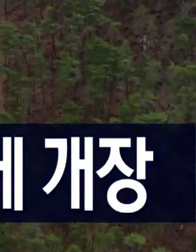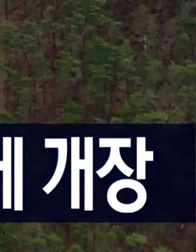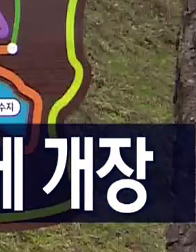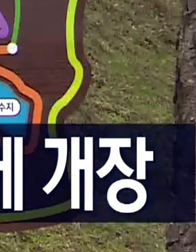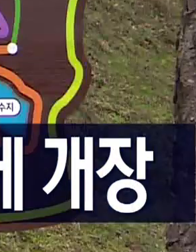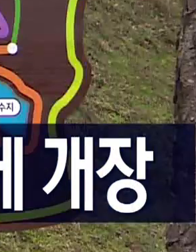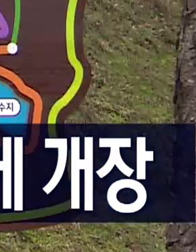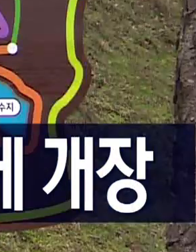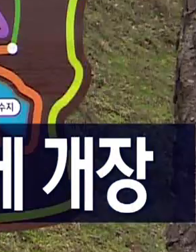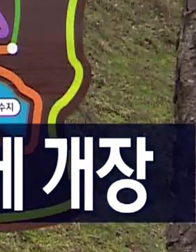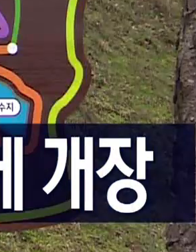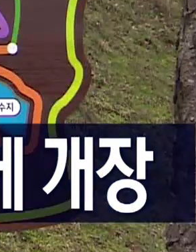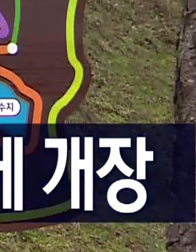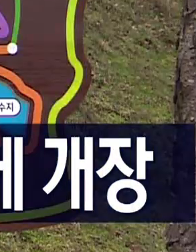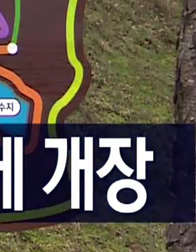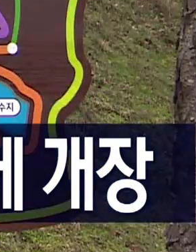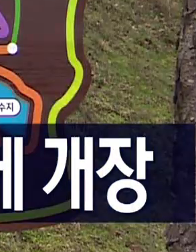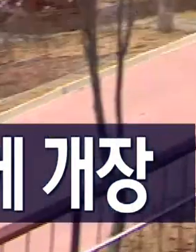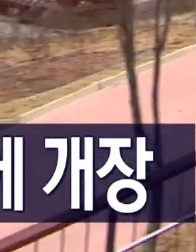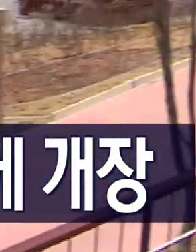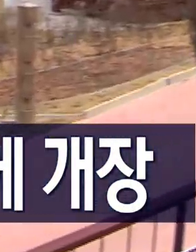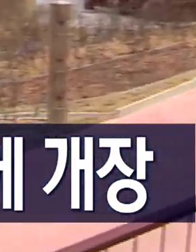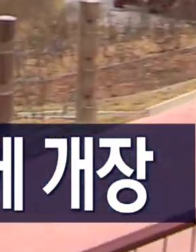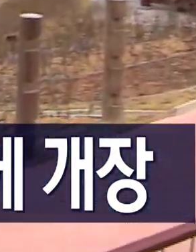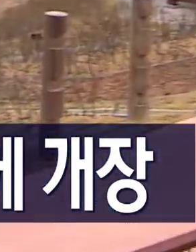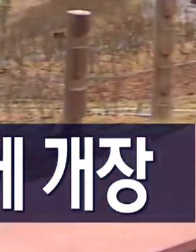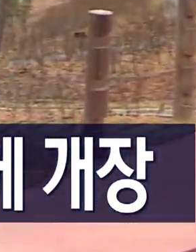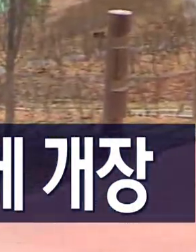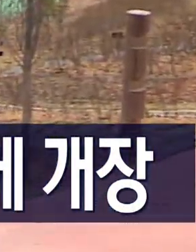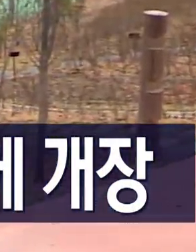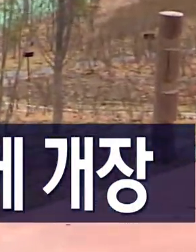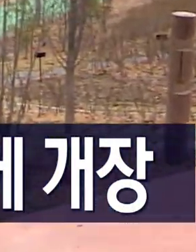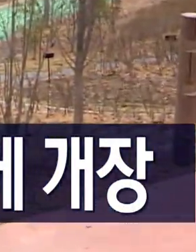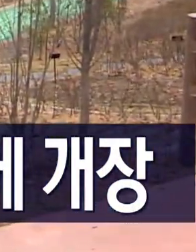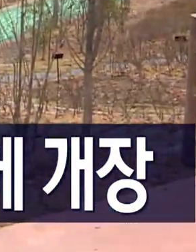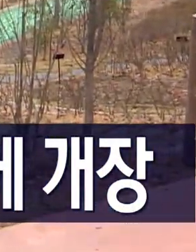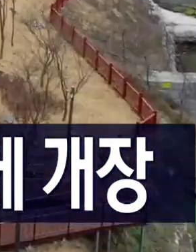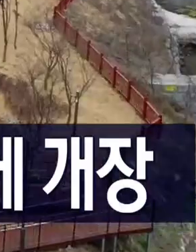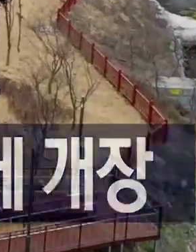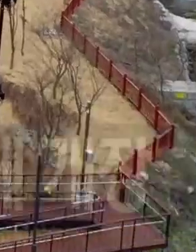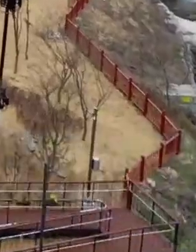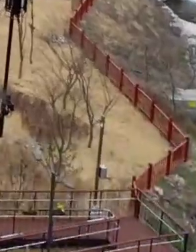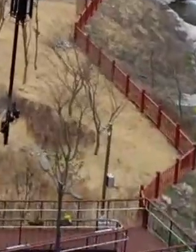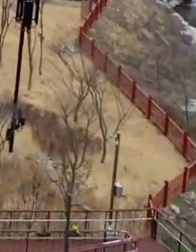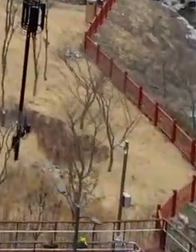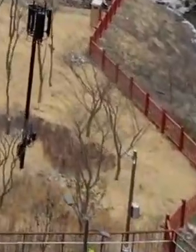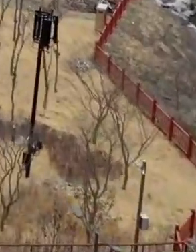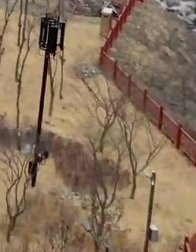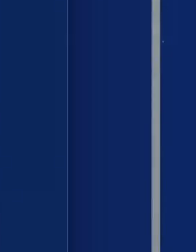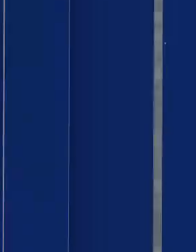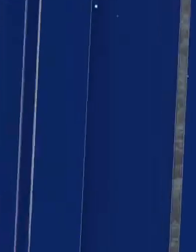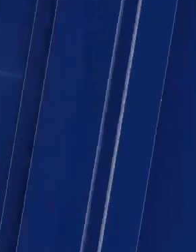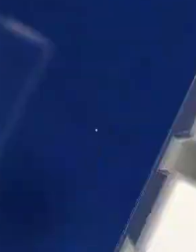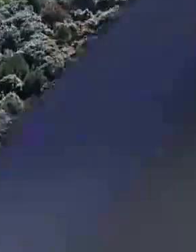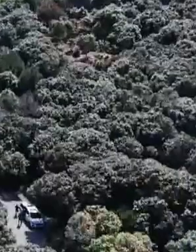치유의 숲이 요즘 도시민의 쉼터로 인기를 모으고 있는 가운데 전남 최대 규모의 치유의 숲이 무안에 개장했습니다.